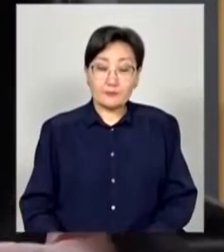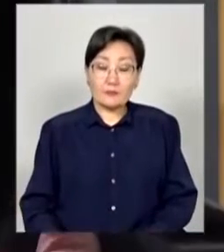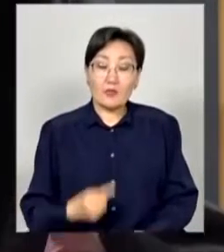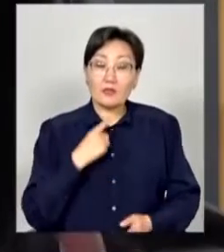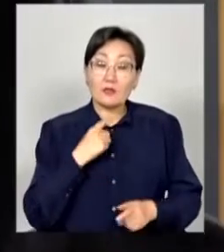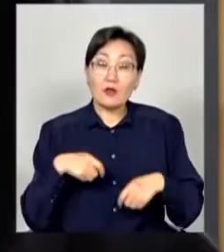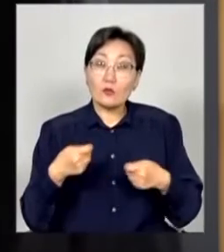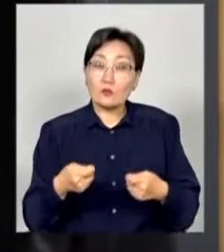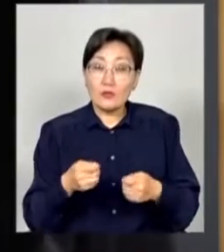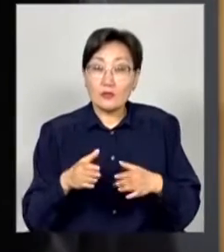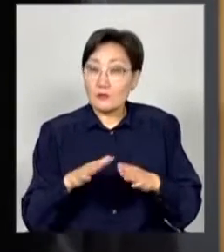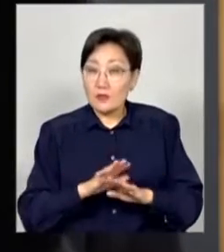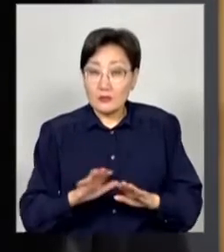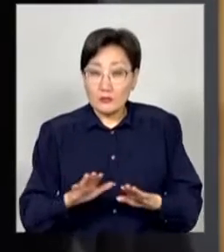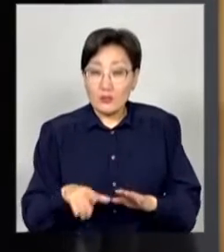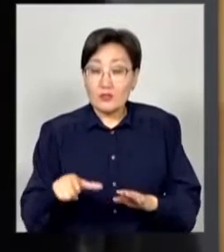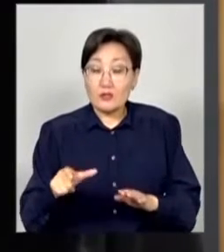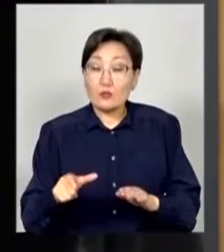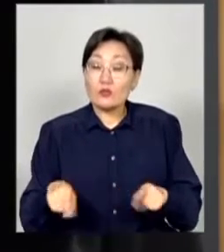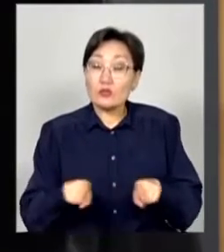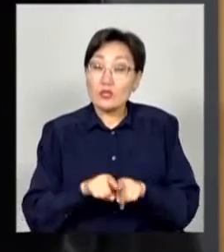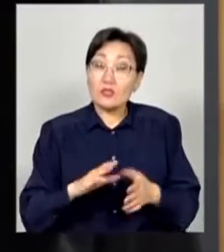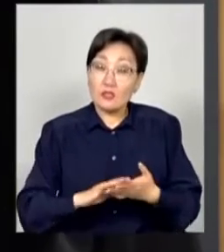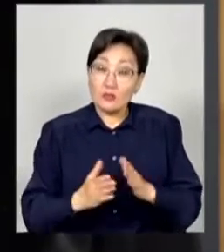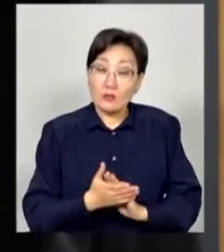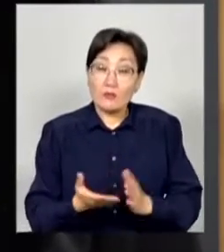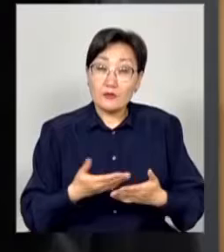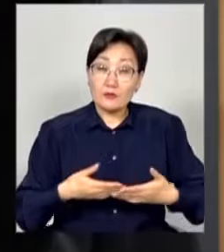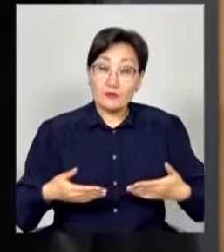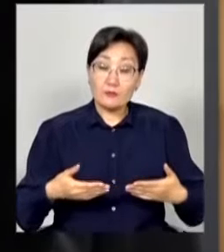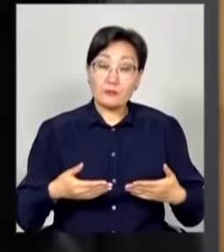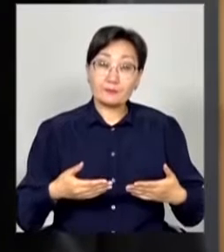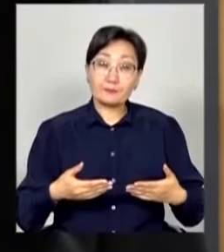Дауыс бермеген болсақ, ондай жағдайда біз